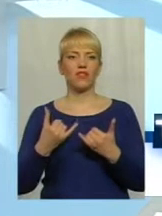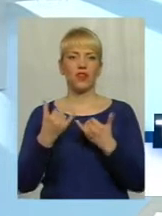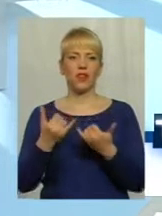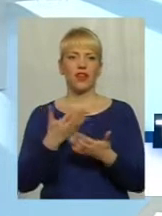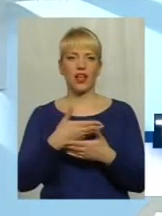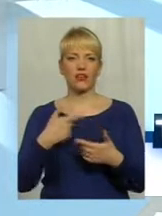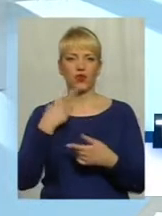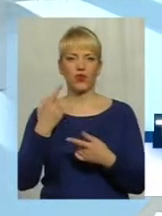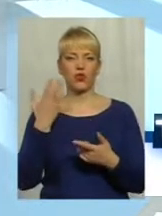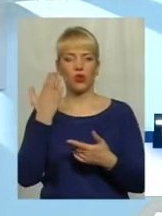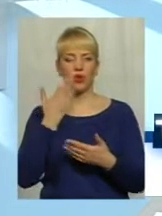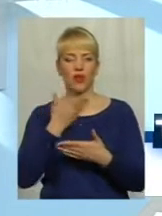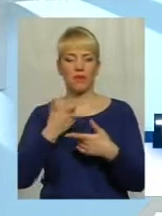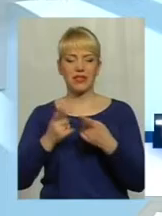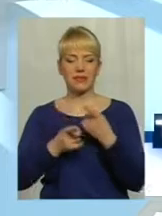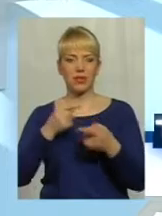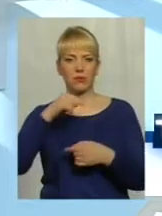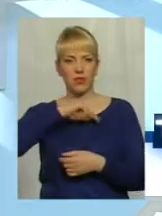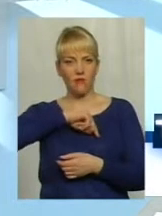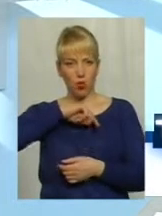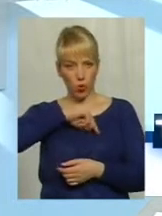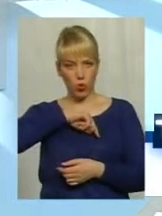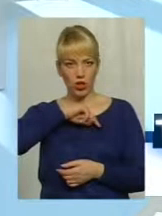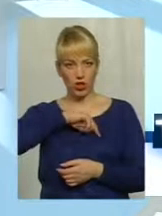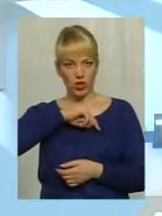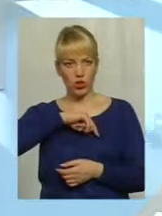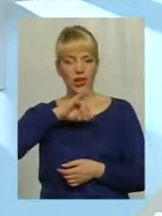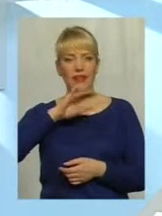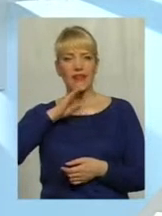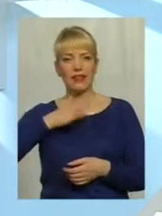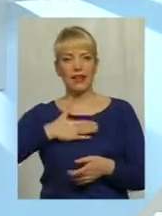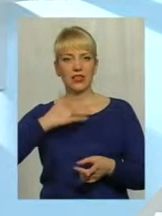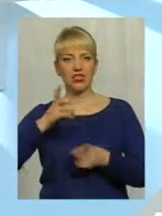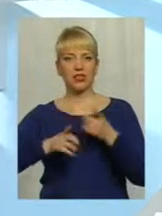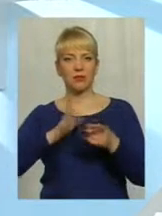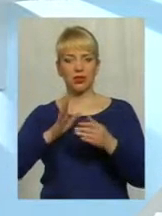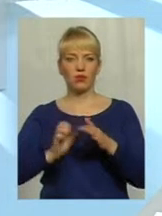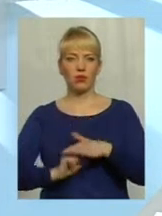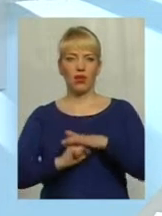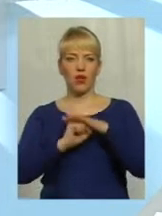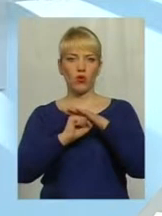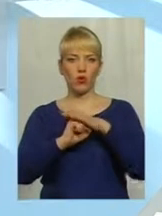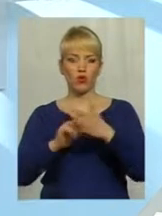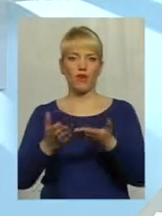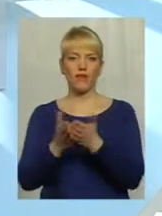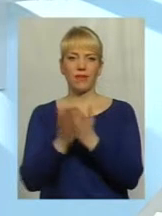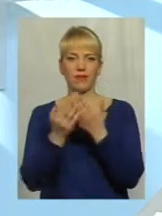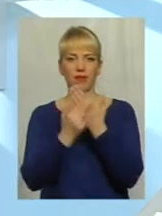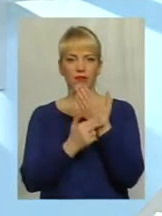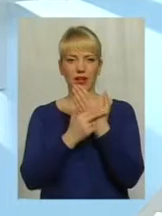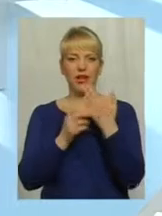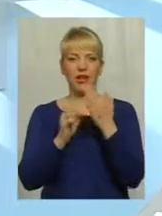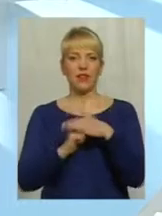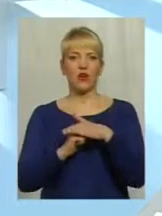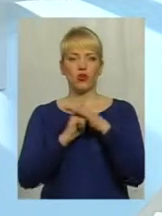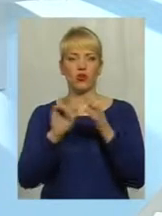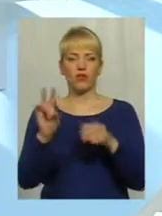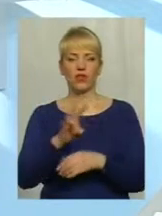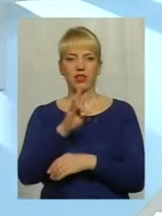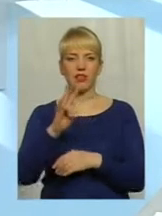Коли ми змінимося внутрішньо, знову ще раз на цьому наголошуємося, і наші зміни будуть на основі Біблії, на основі християнських цінностей,